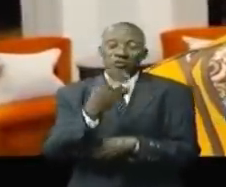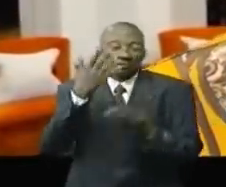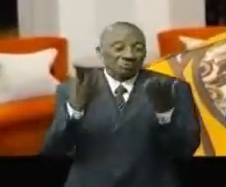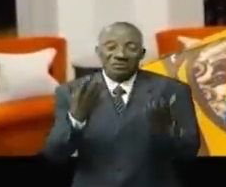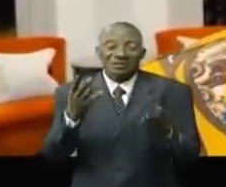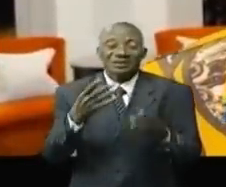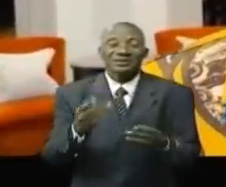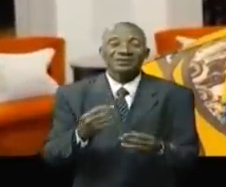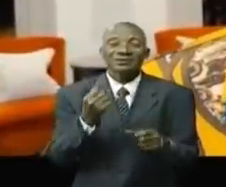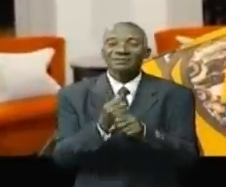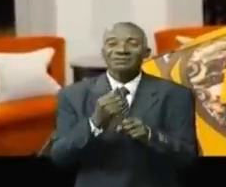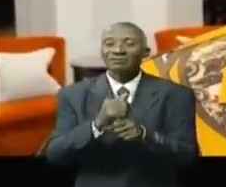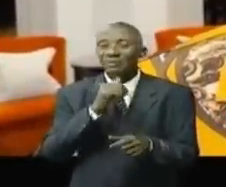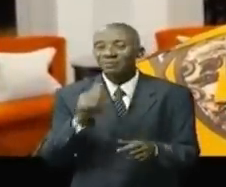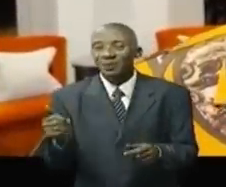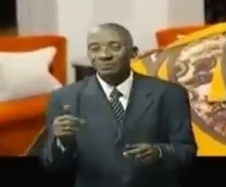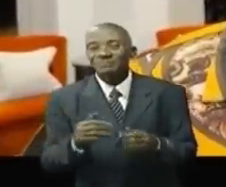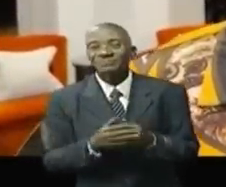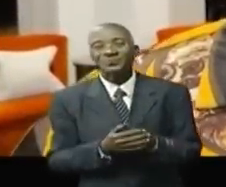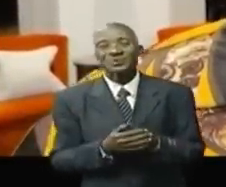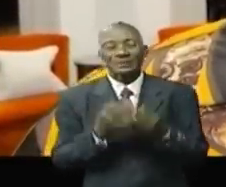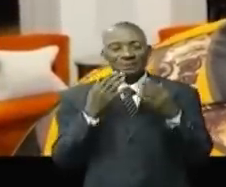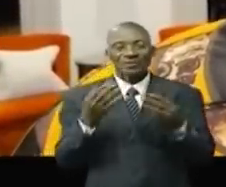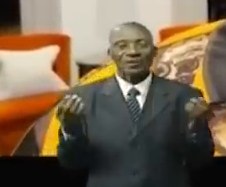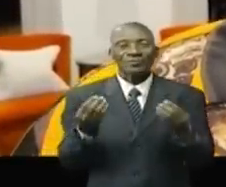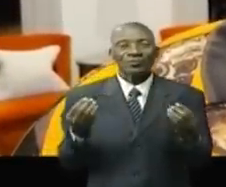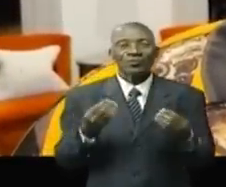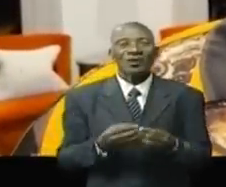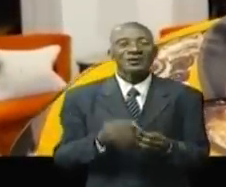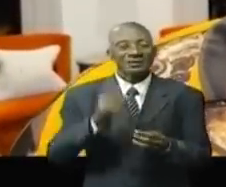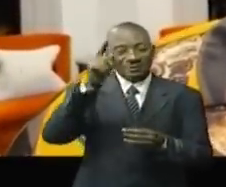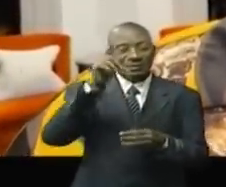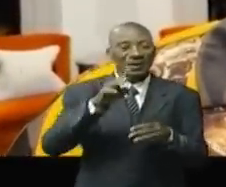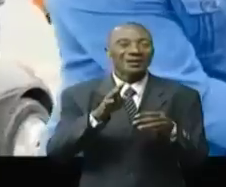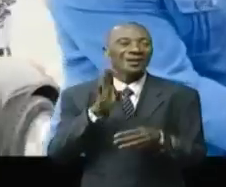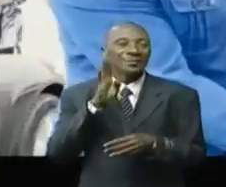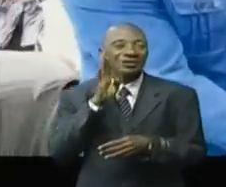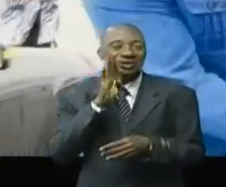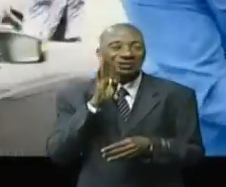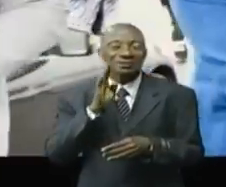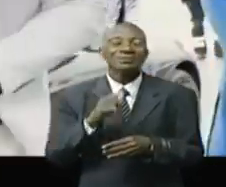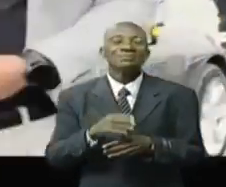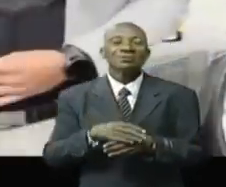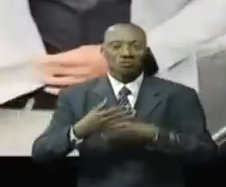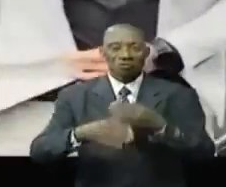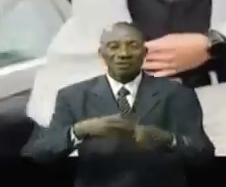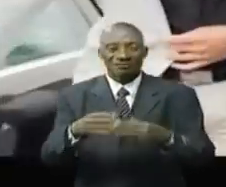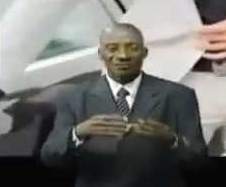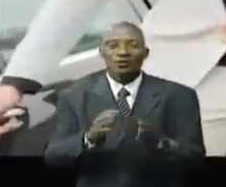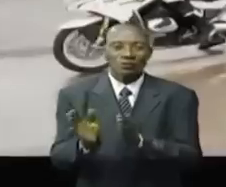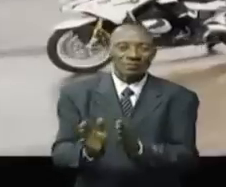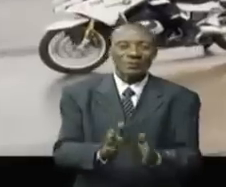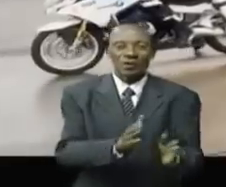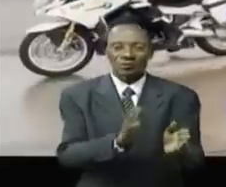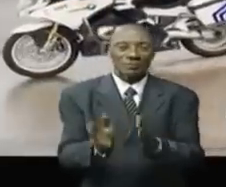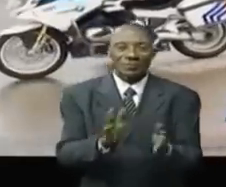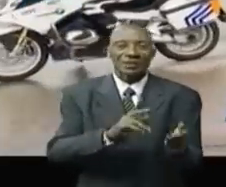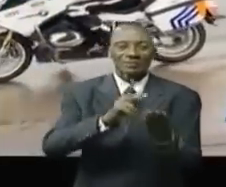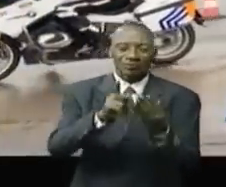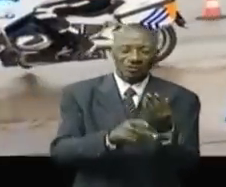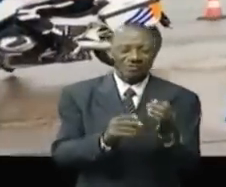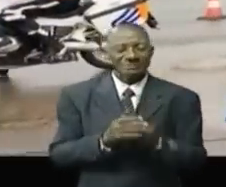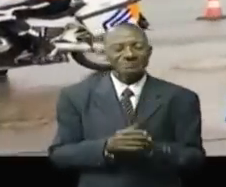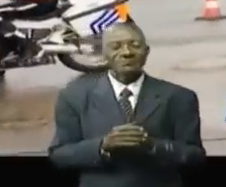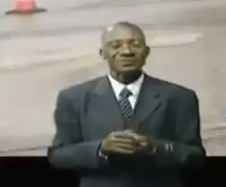nous sommes dans l'étape de finalisation de cet événement. Le chef de l'exécutif national, Jean-Michel Samalou